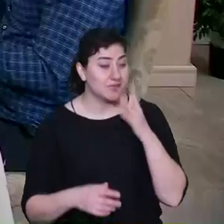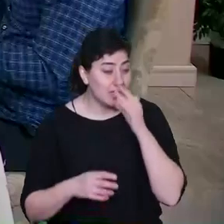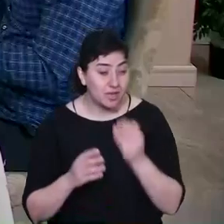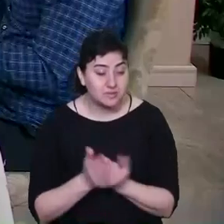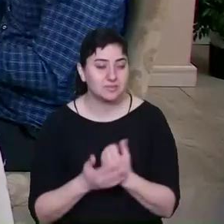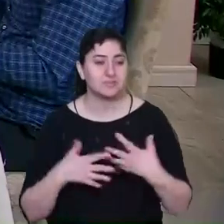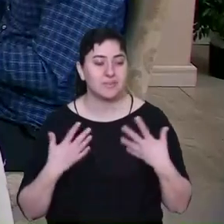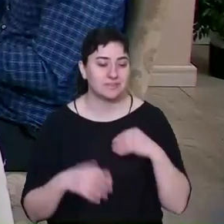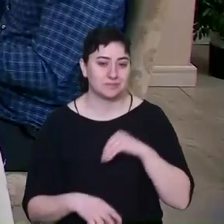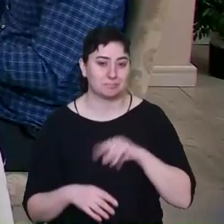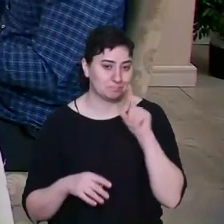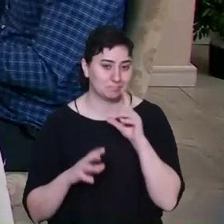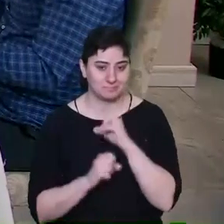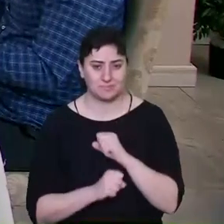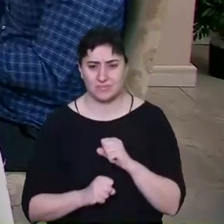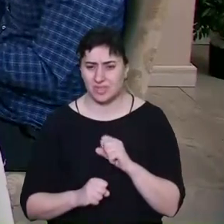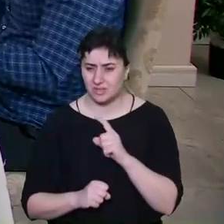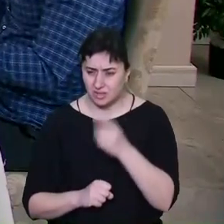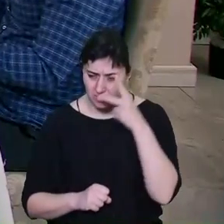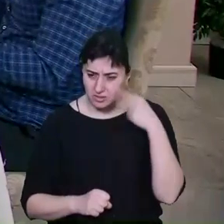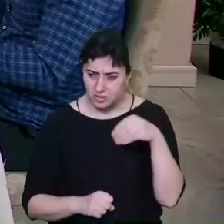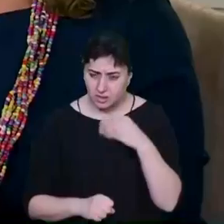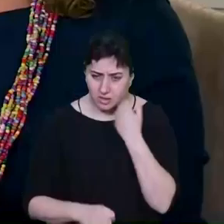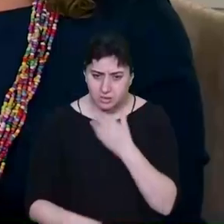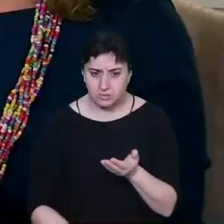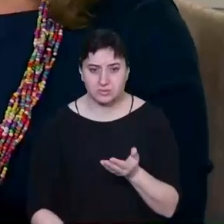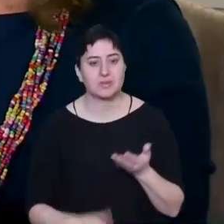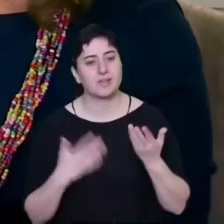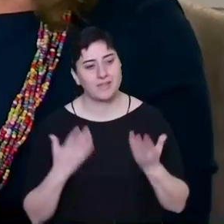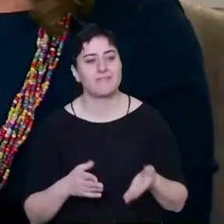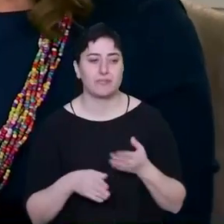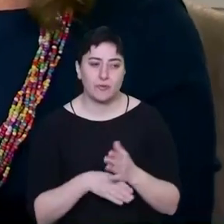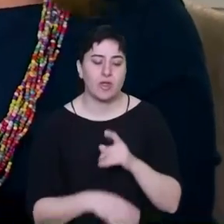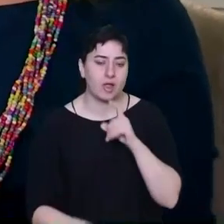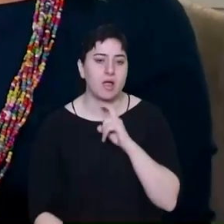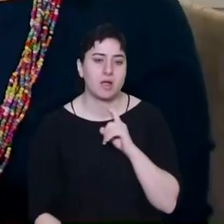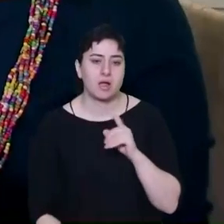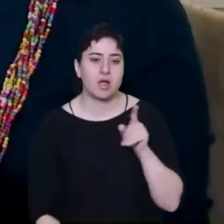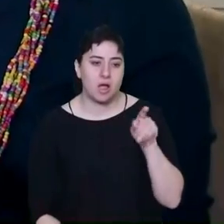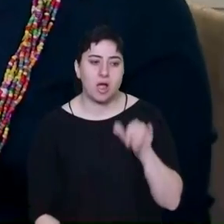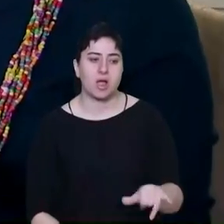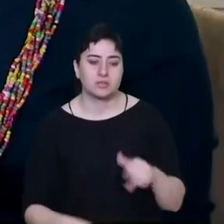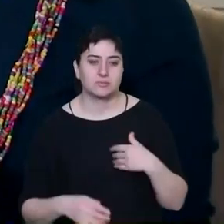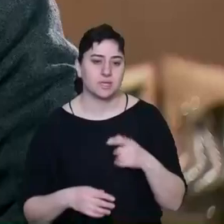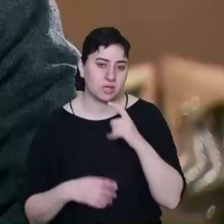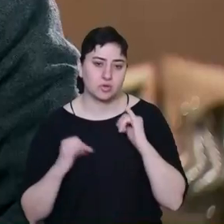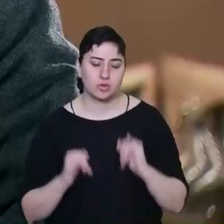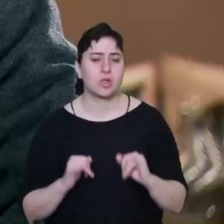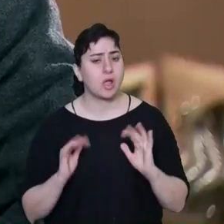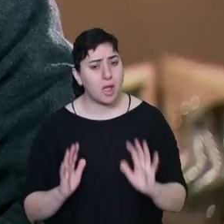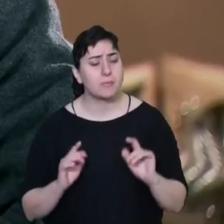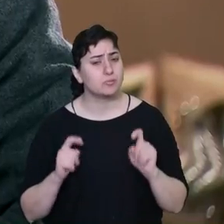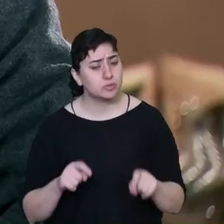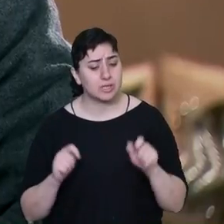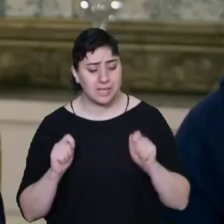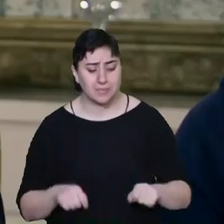ki. Sen bayağı sahtekarlık yapıyormuşsun yani. Kesinlikle haklısın Biricik. Bayağı sahtekardım. Zaten böyle